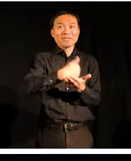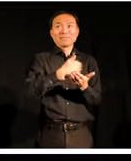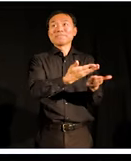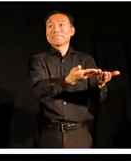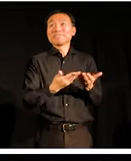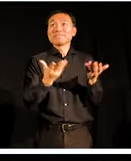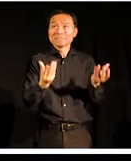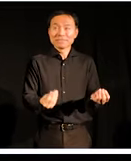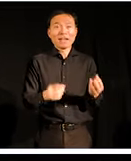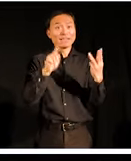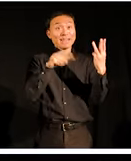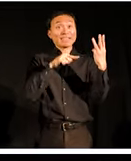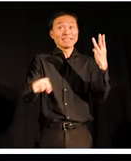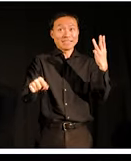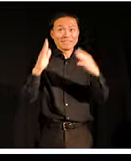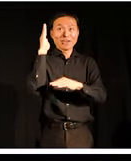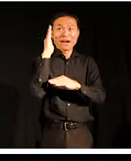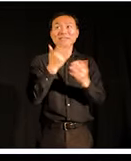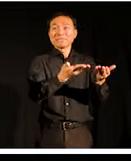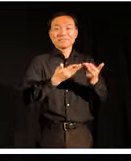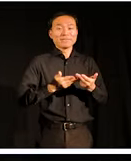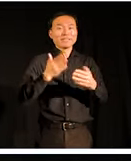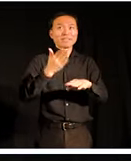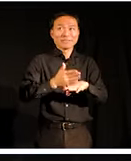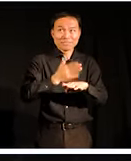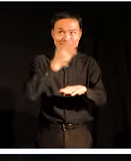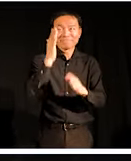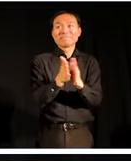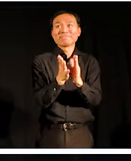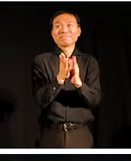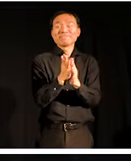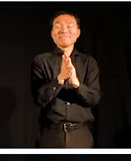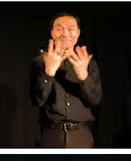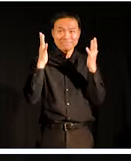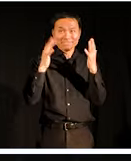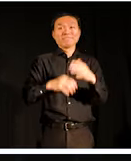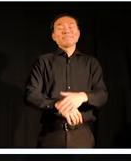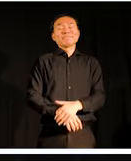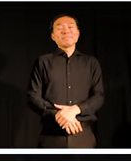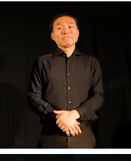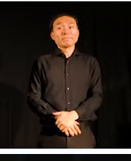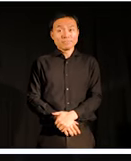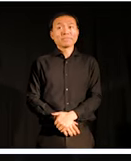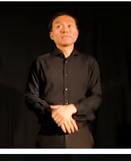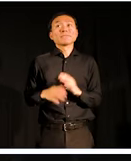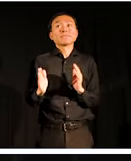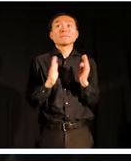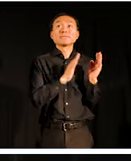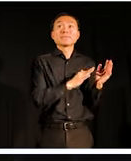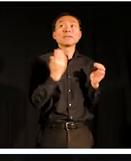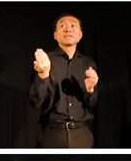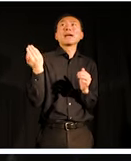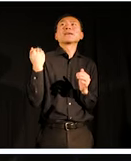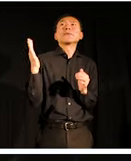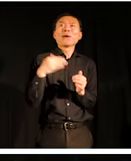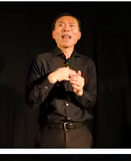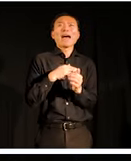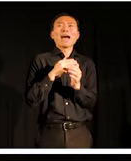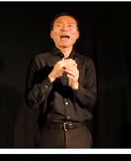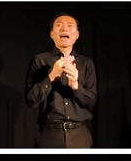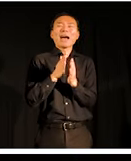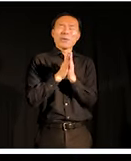伺いました今一度大きな拍手をお願いいたしますありがとうございますさあ先ほどからお願いしておりますけれども